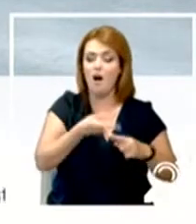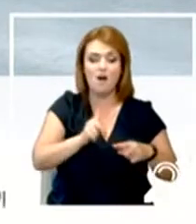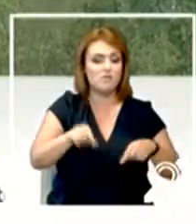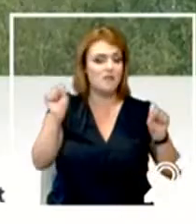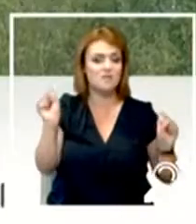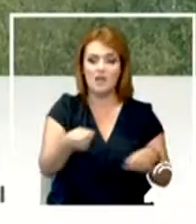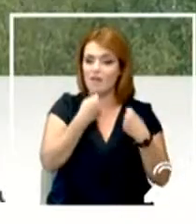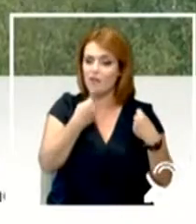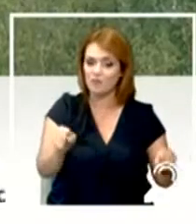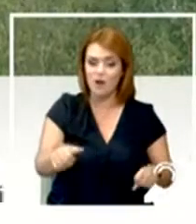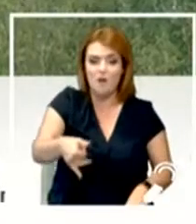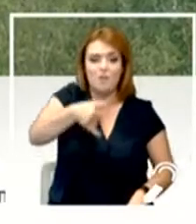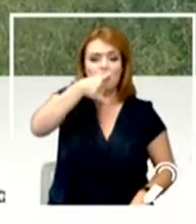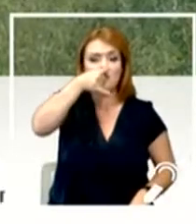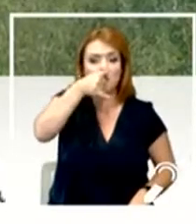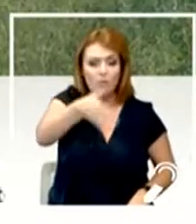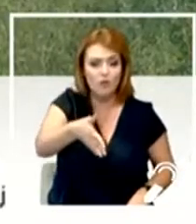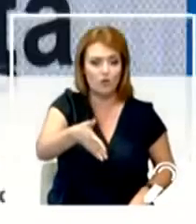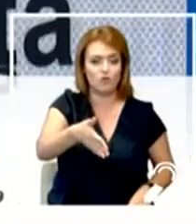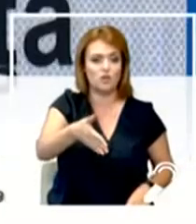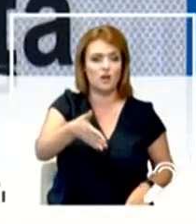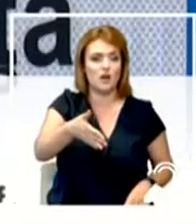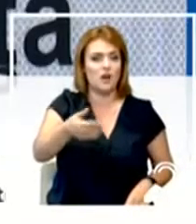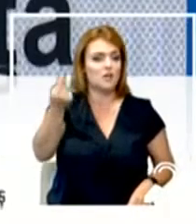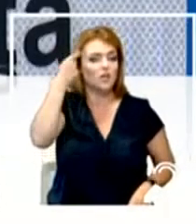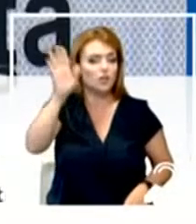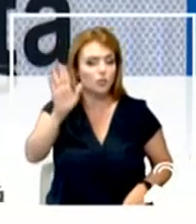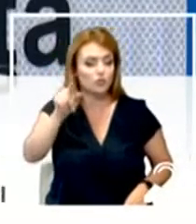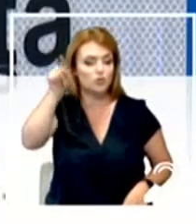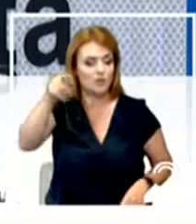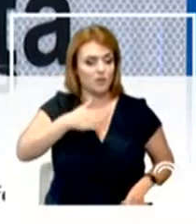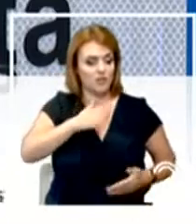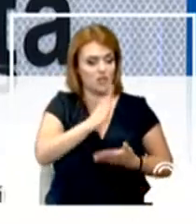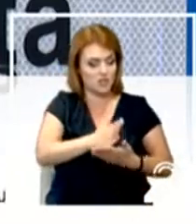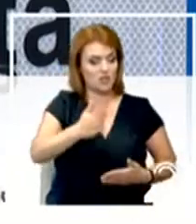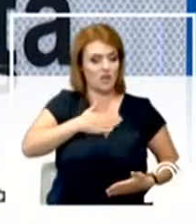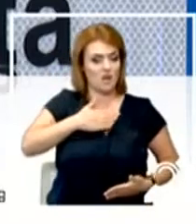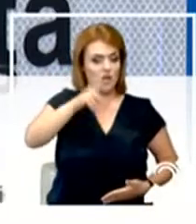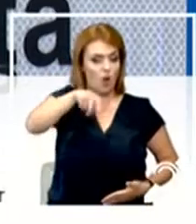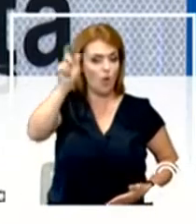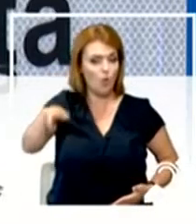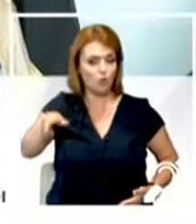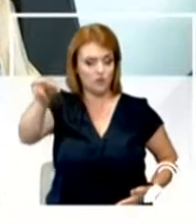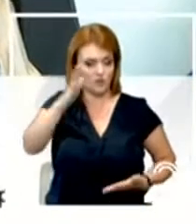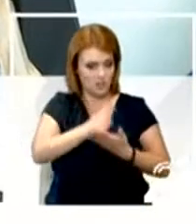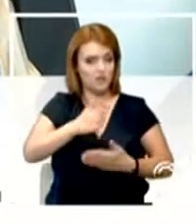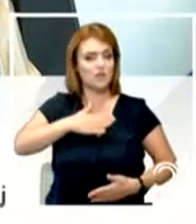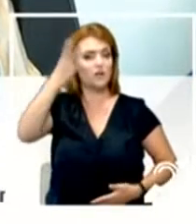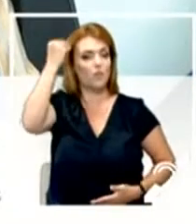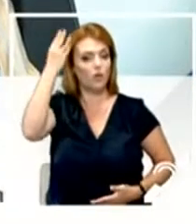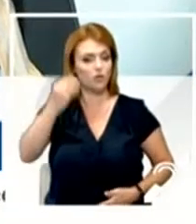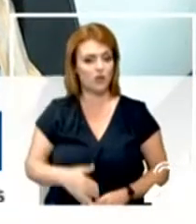nu putem să nu ținem cont de faptul că acolo cetățenii noștri. Și astăzi, cele